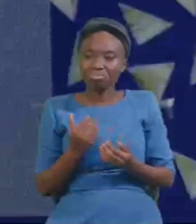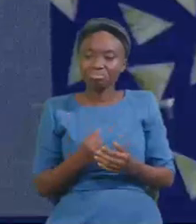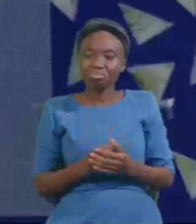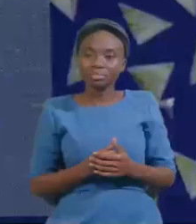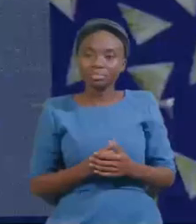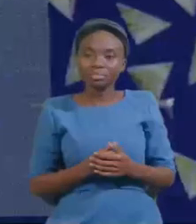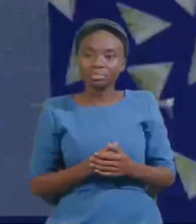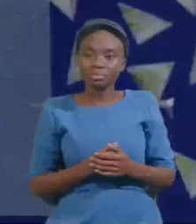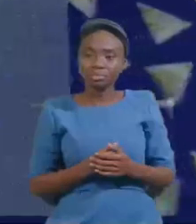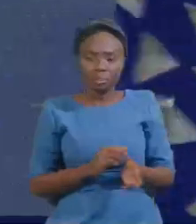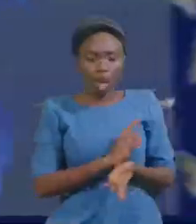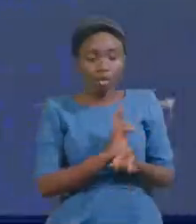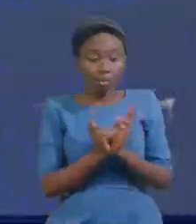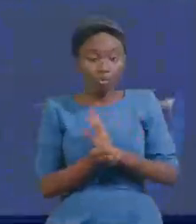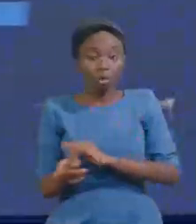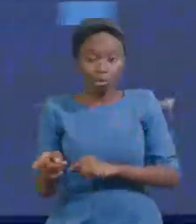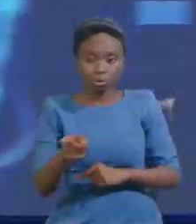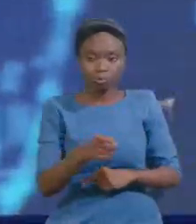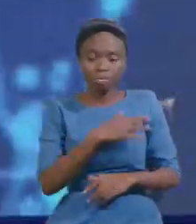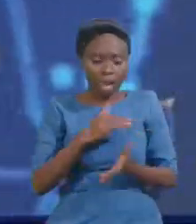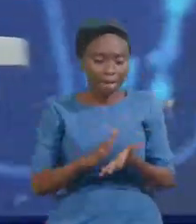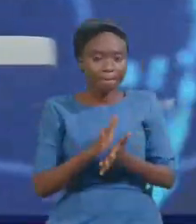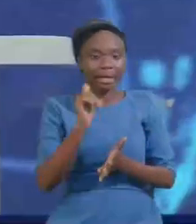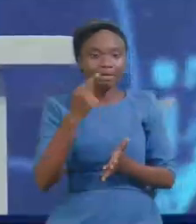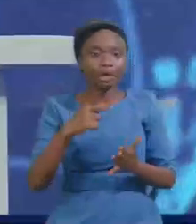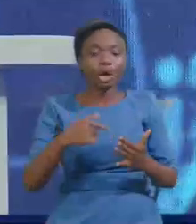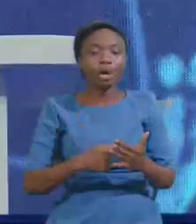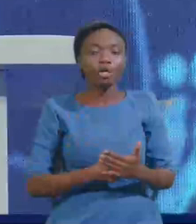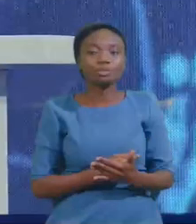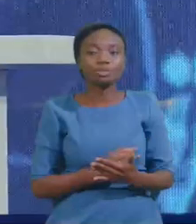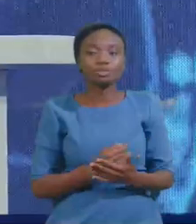Et dit maintenant, repentez-vous et croyez à la bonne nouvelle. Très simple.